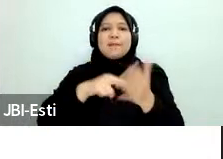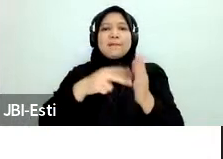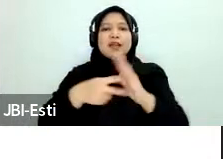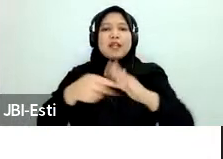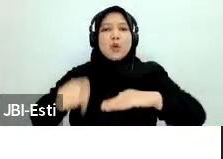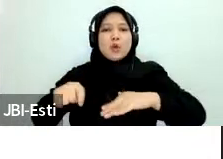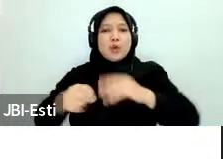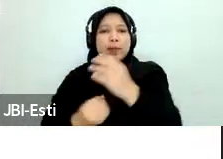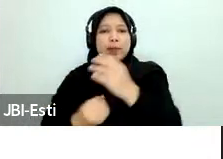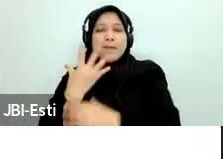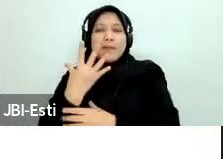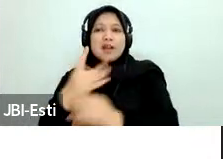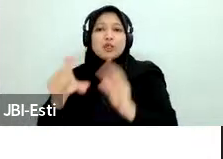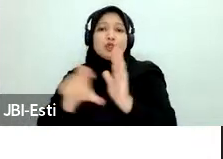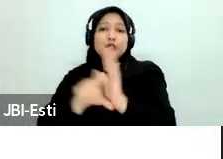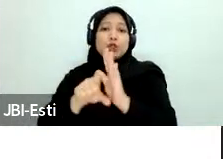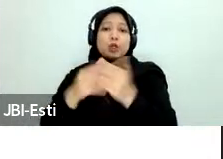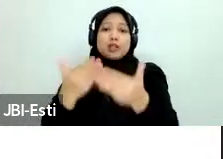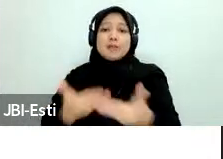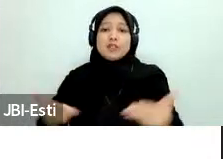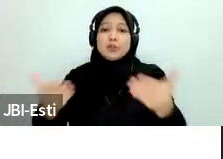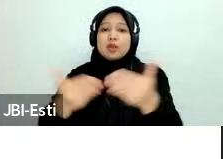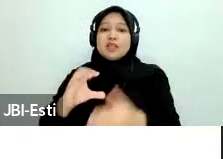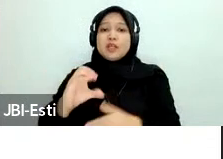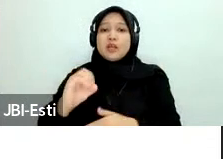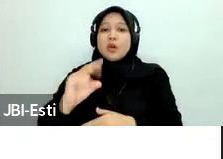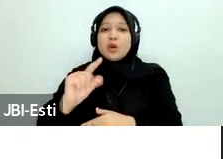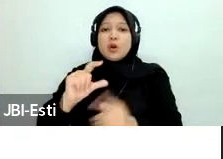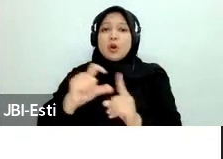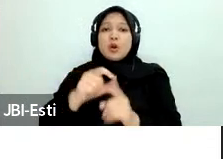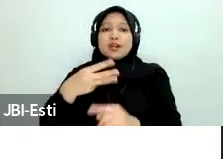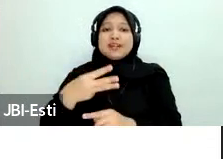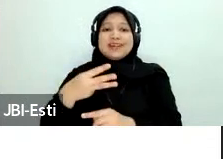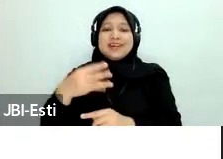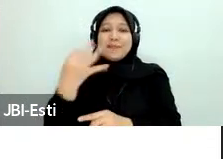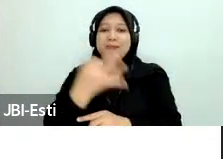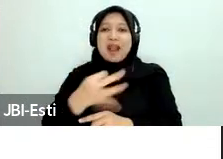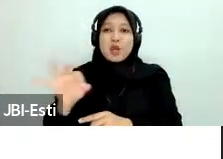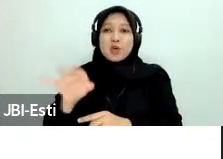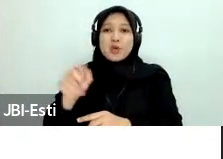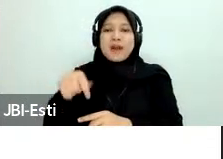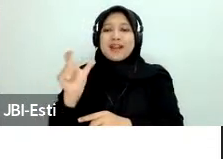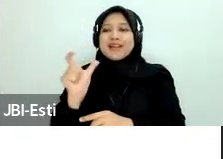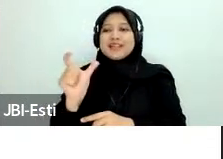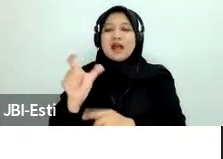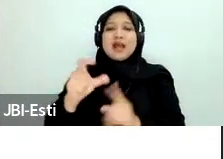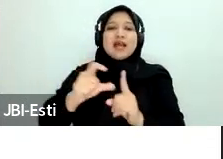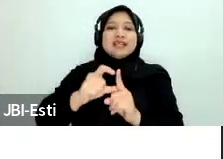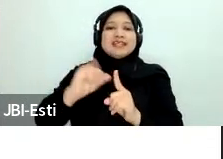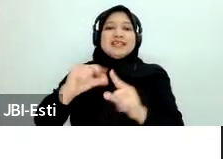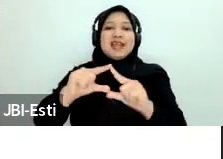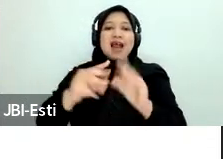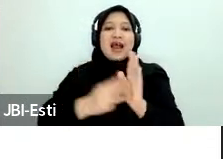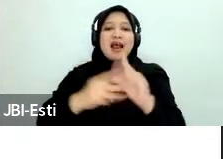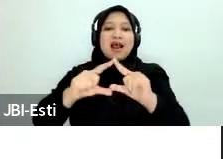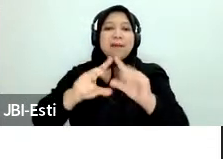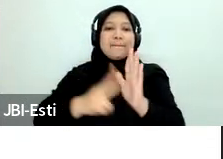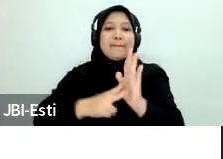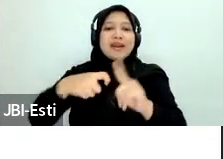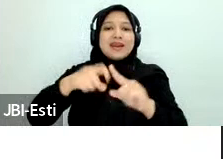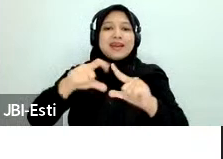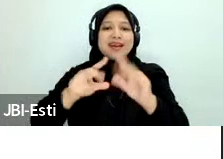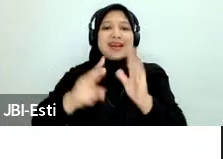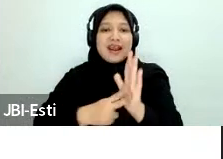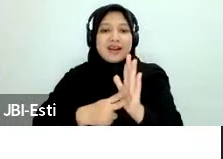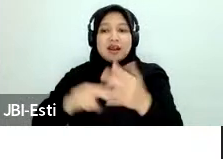baru disebutkan diamankan gitu ya kalau diamankan itu api ditangkap padahal